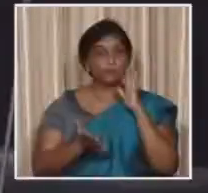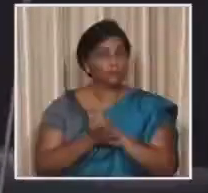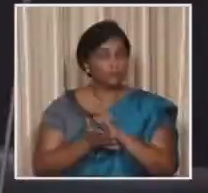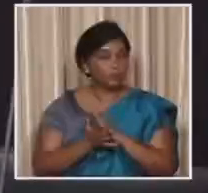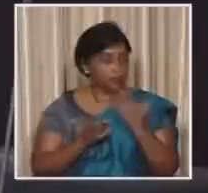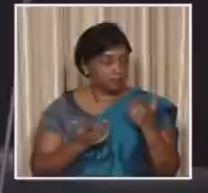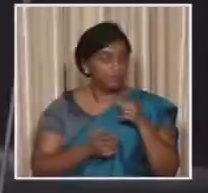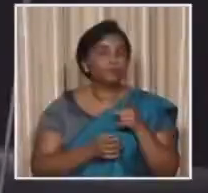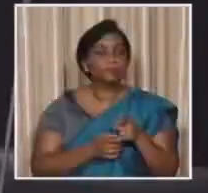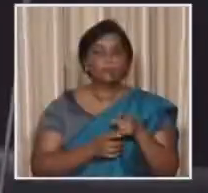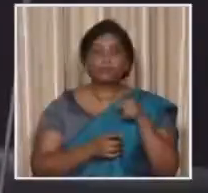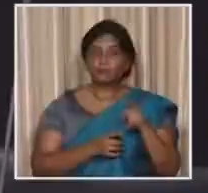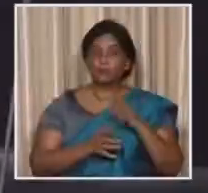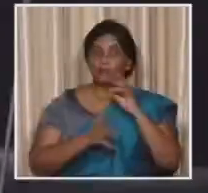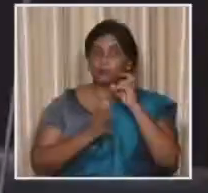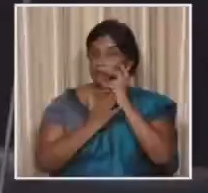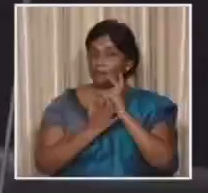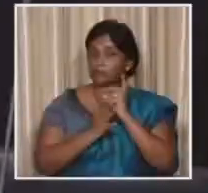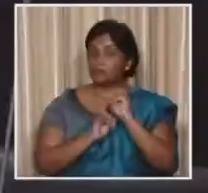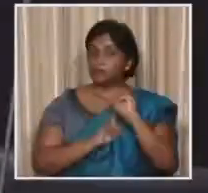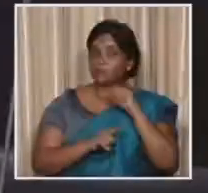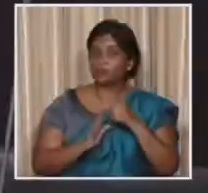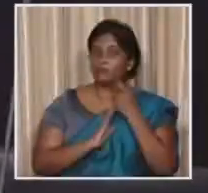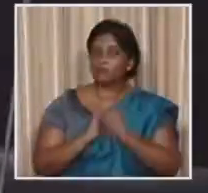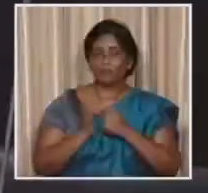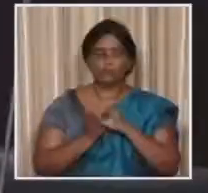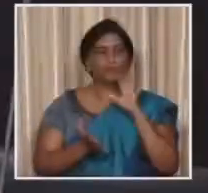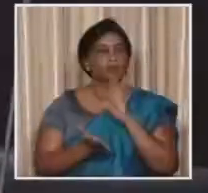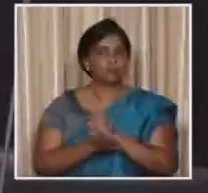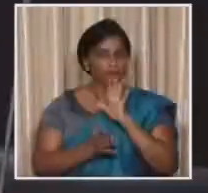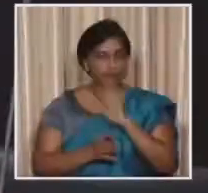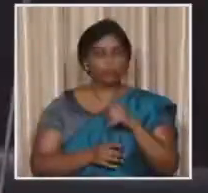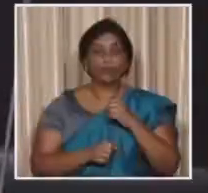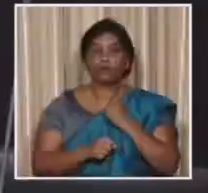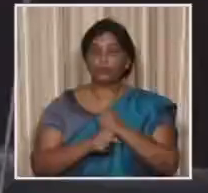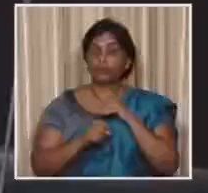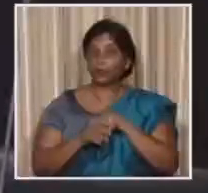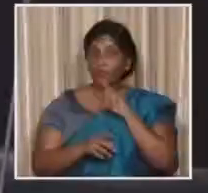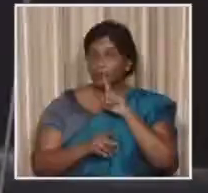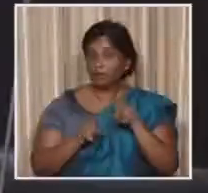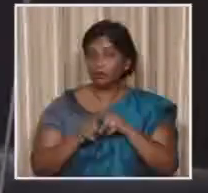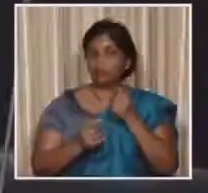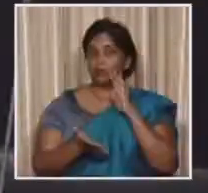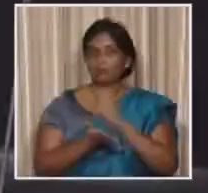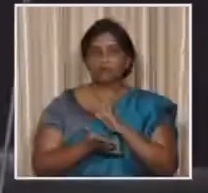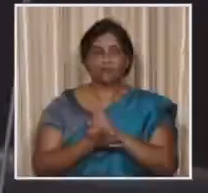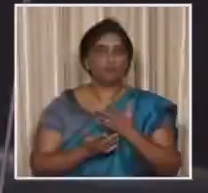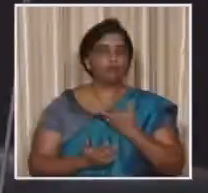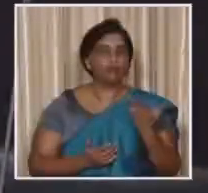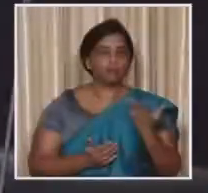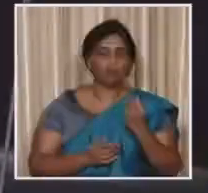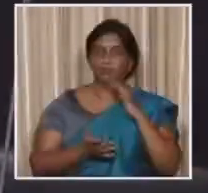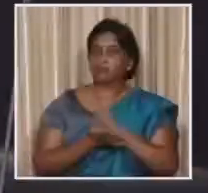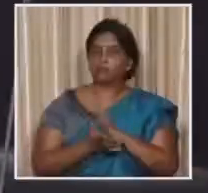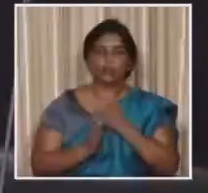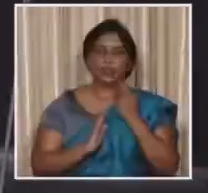බැරි මේ විවස්ථාදායක විසින් නීතිය සම්මත කරලා තියෙනවා ආණ්ඩුව ඉල්ලන විදිහට සල්ලි අට්ටු ගහන්න බෑ කියලා. සල්ලි අට්ටු